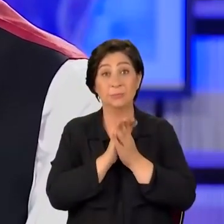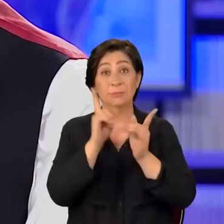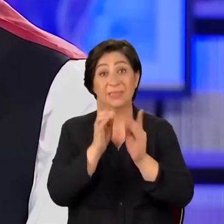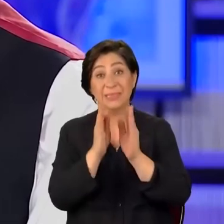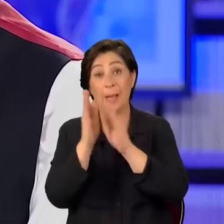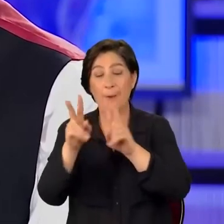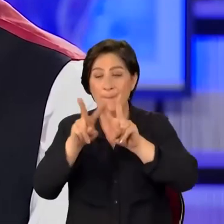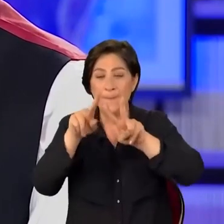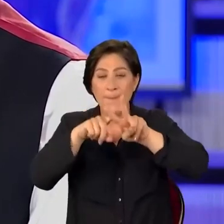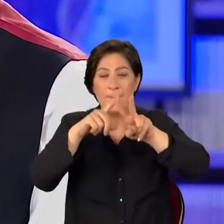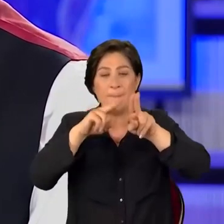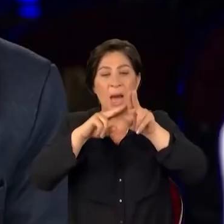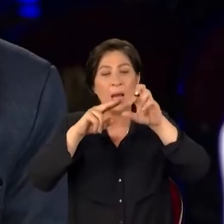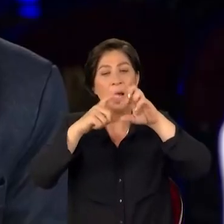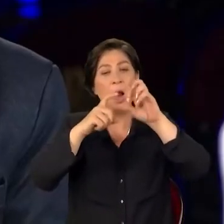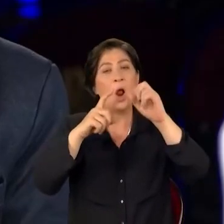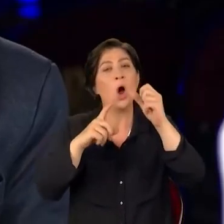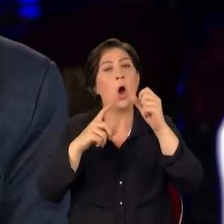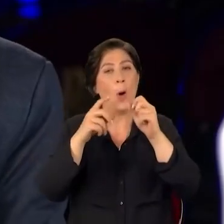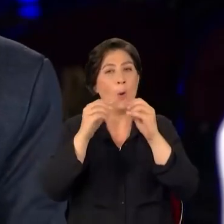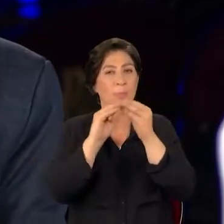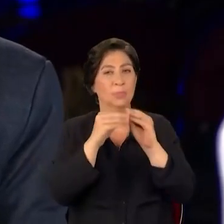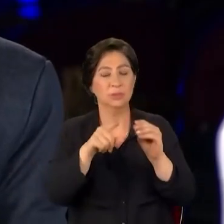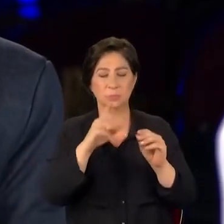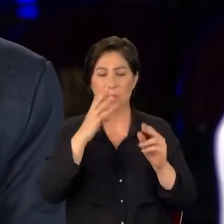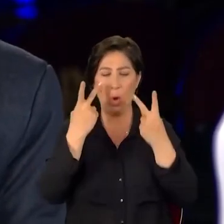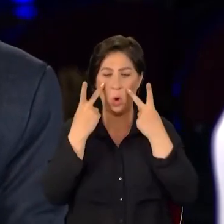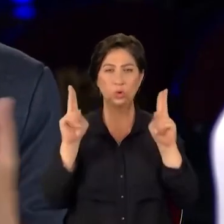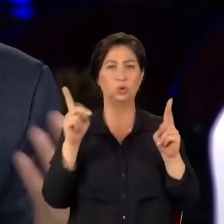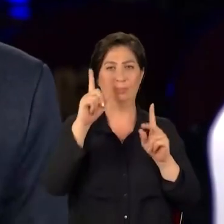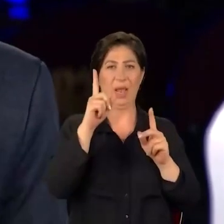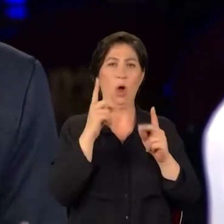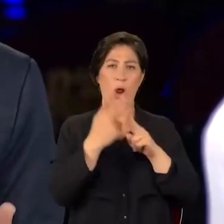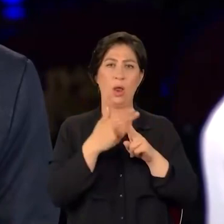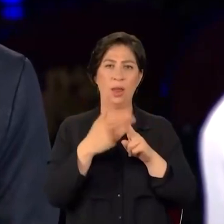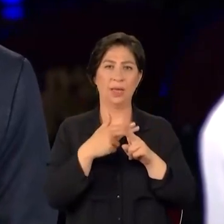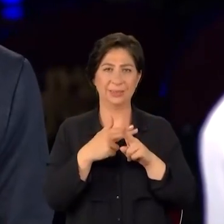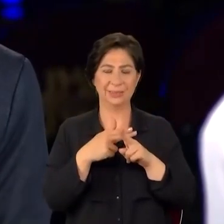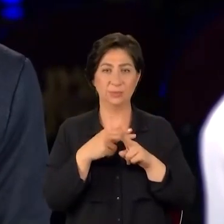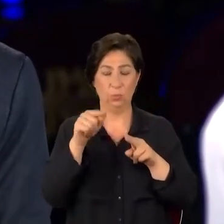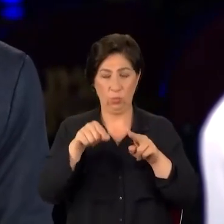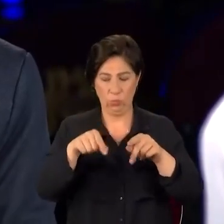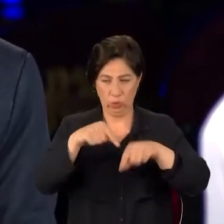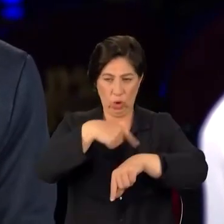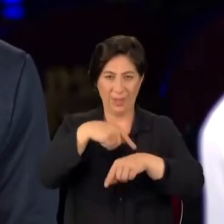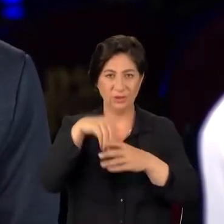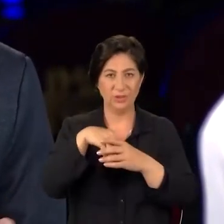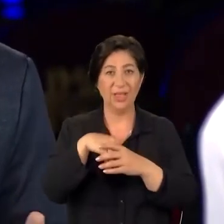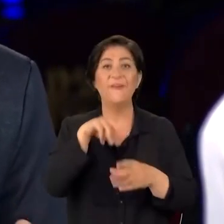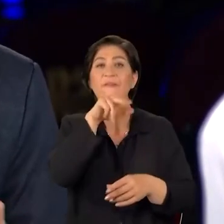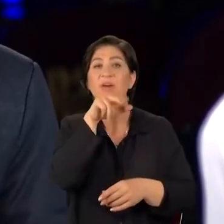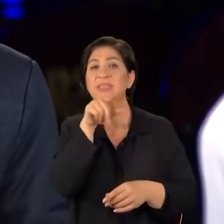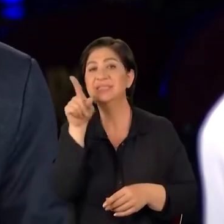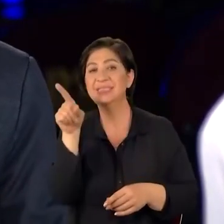bağlamak için şöyle bir mesele var ama. Türkiye daha özgün bir örnek. Bütün bu küresel arabuzul dönemin içinde. Neden? Çünkü